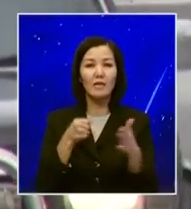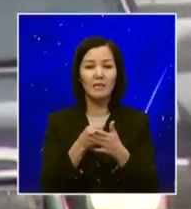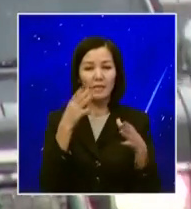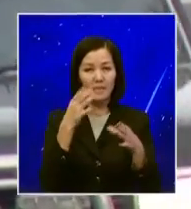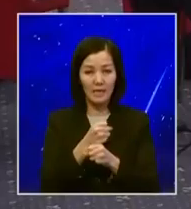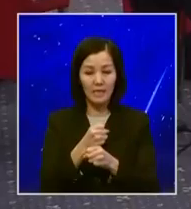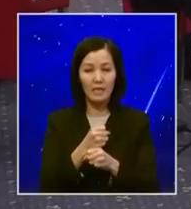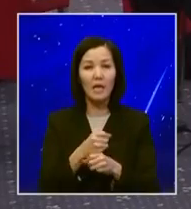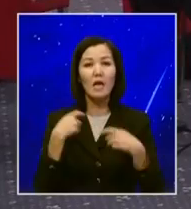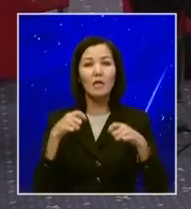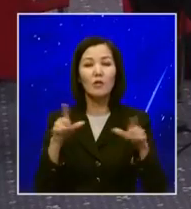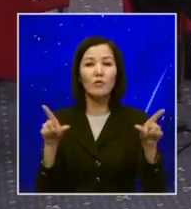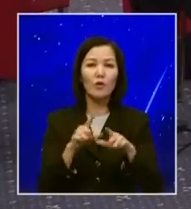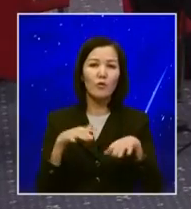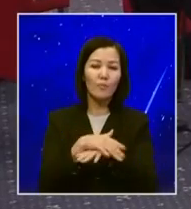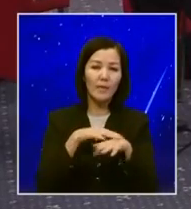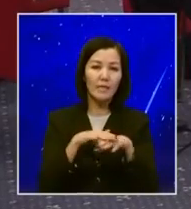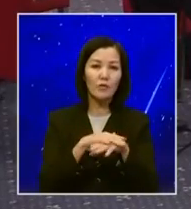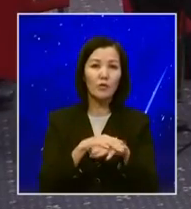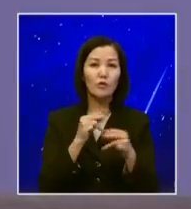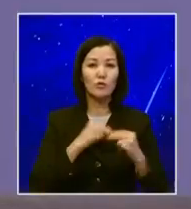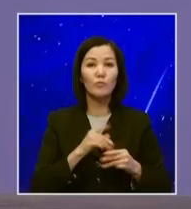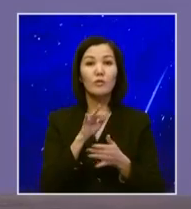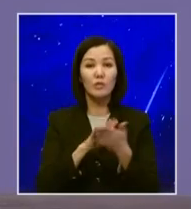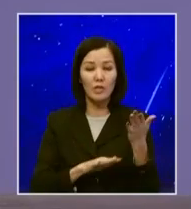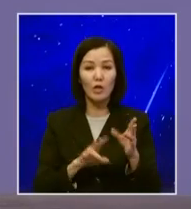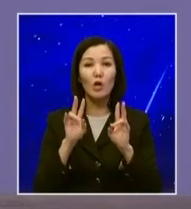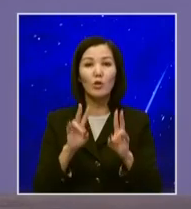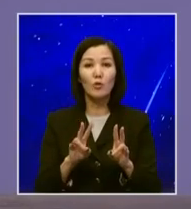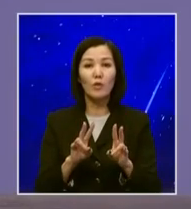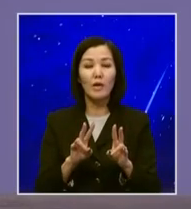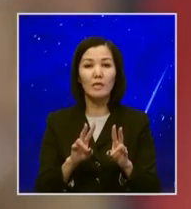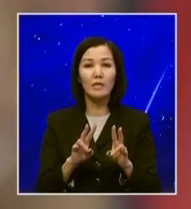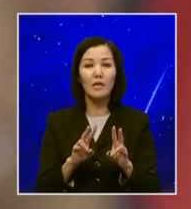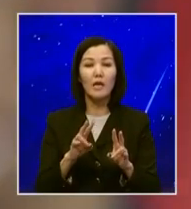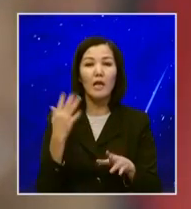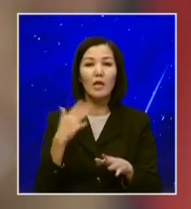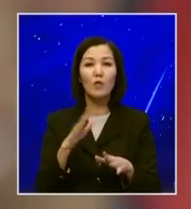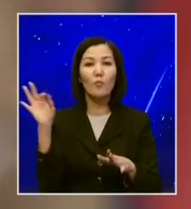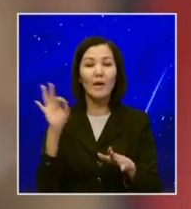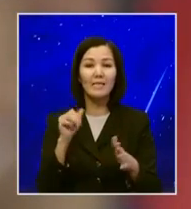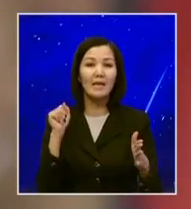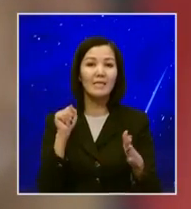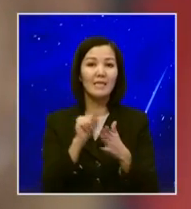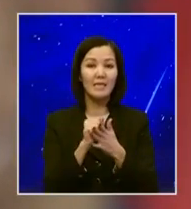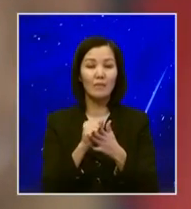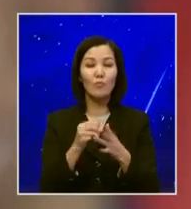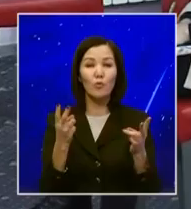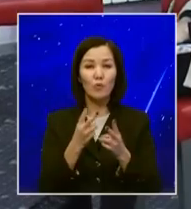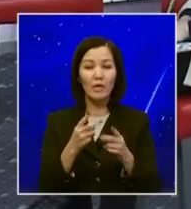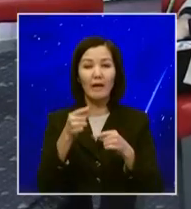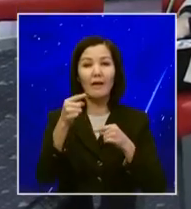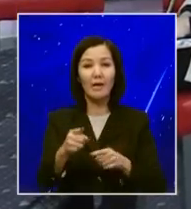қысқартылды. Ал сауда үйлері, базар, дүкендер жұмыс істей береді, тек толығу 50%-дан артық болмауы шарт.